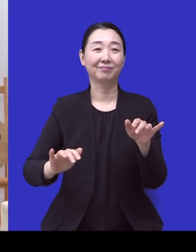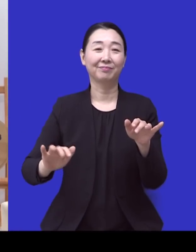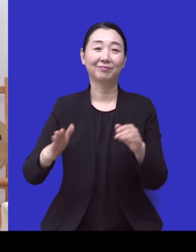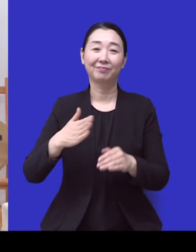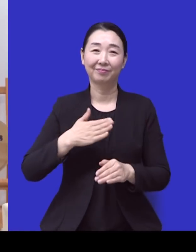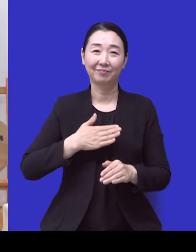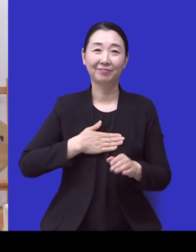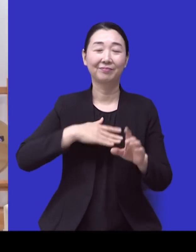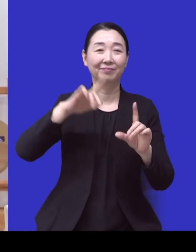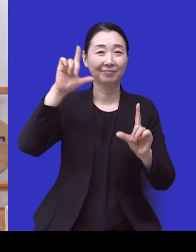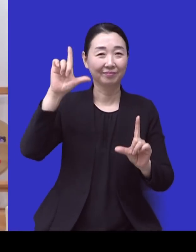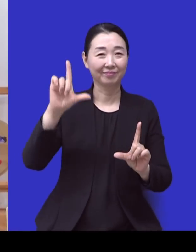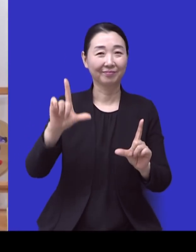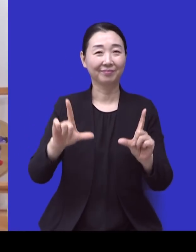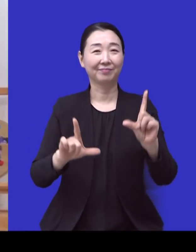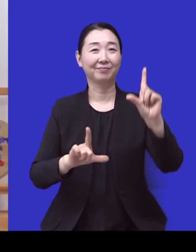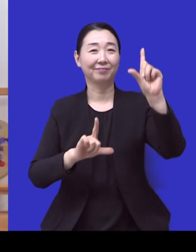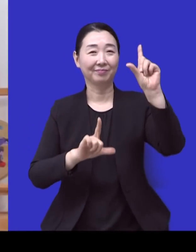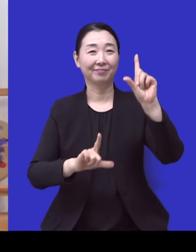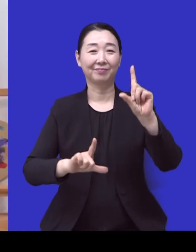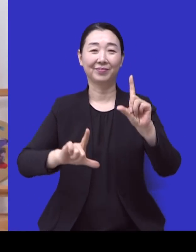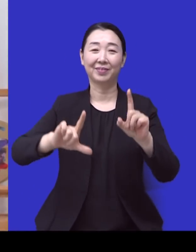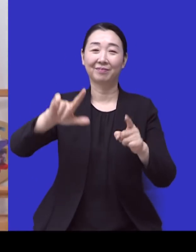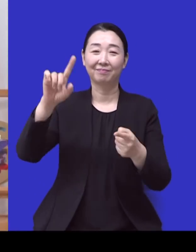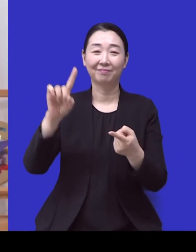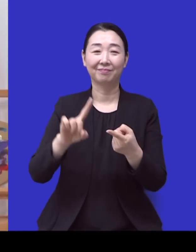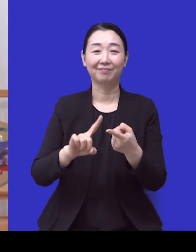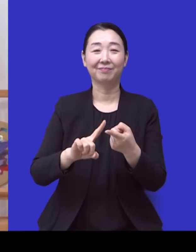내 모습 이대로